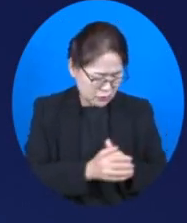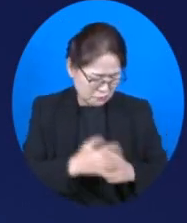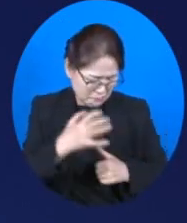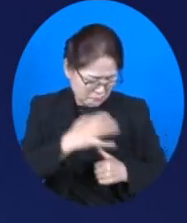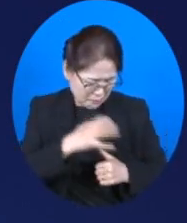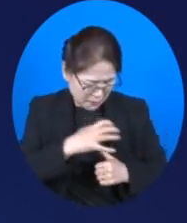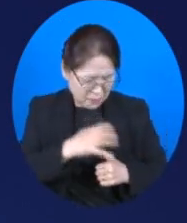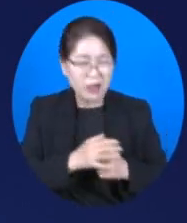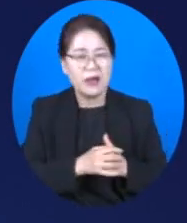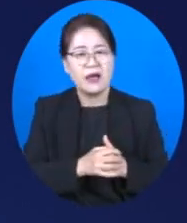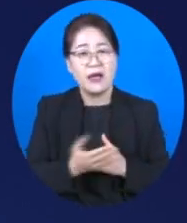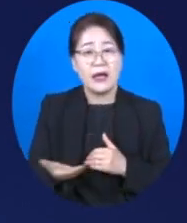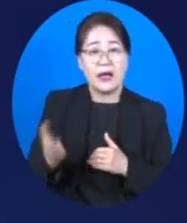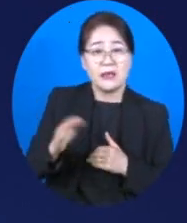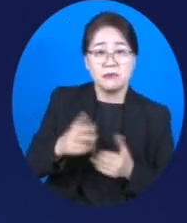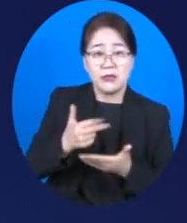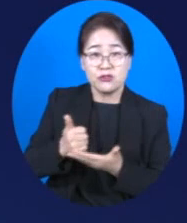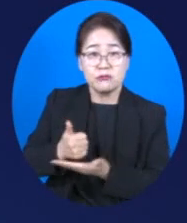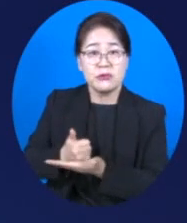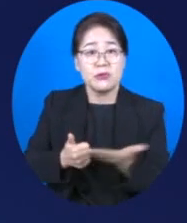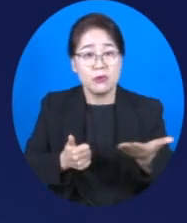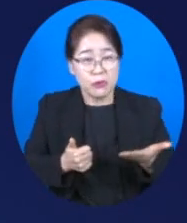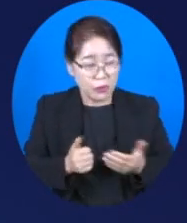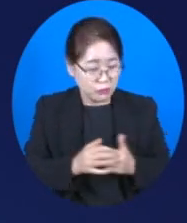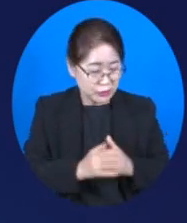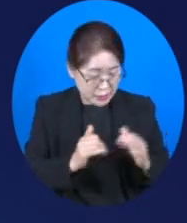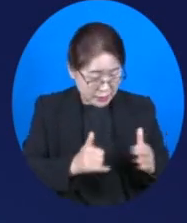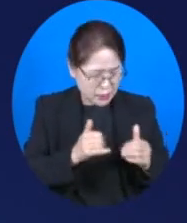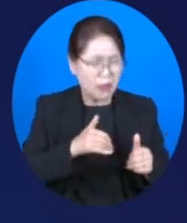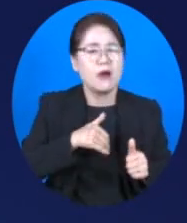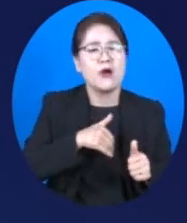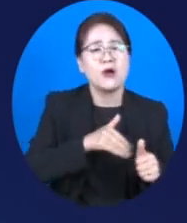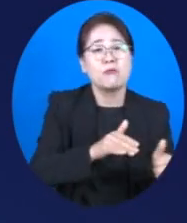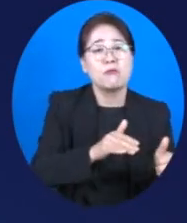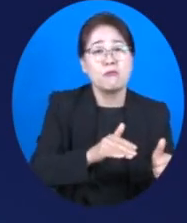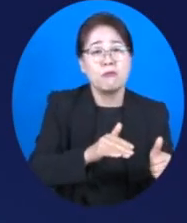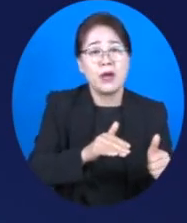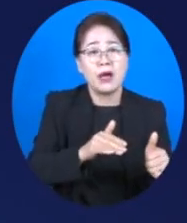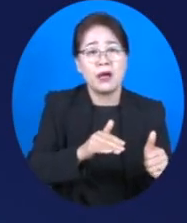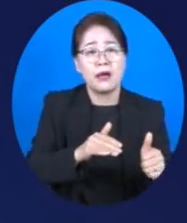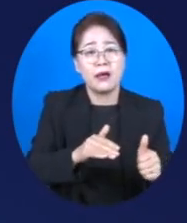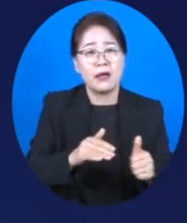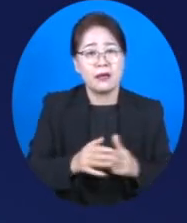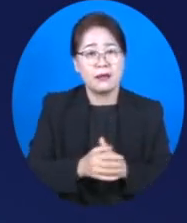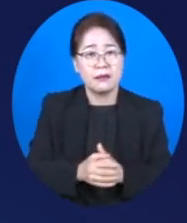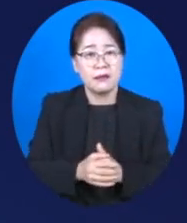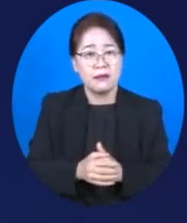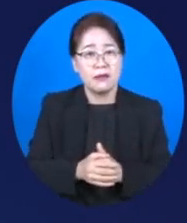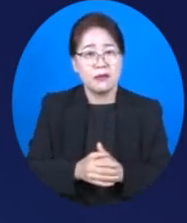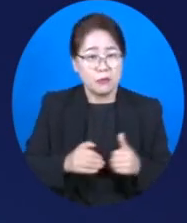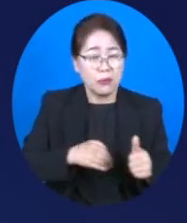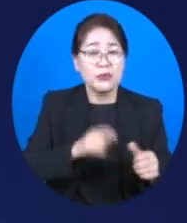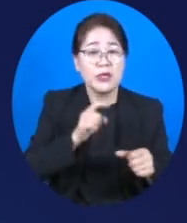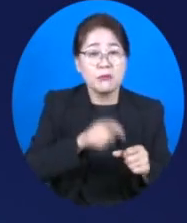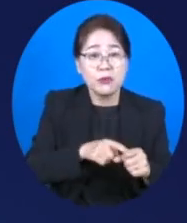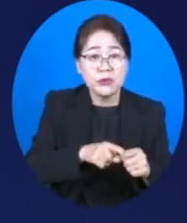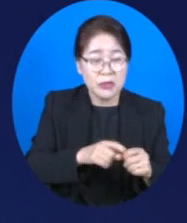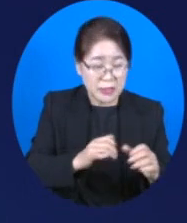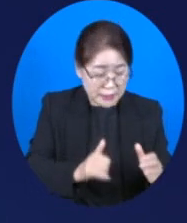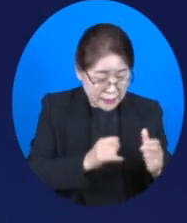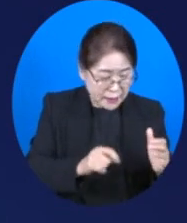핍박합니다. 그런데 주님은 저와 여러분을 이 세상으로 보내셨습니다. 그러므로 보냄을 받은